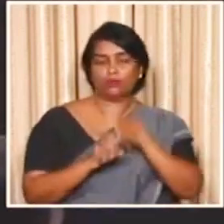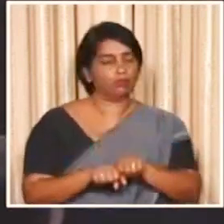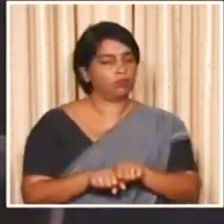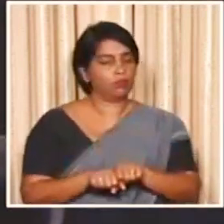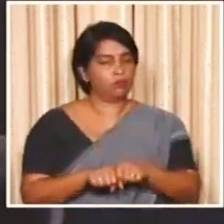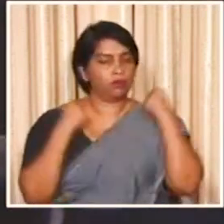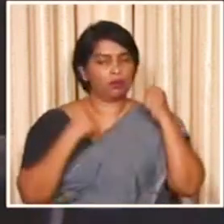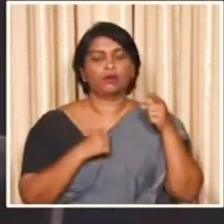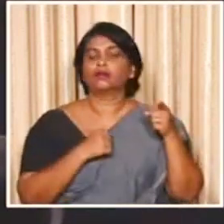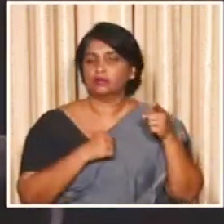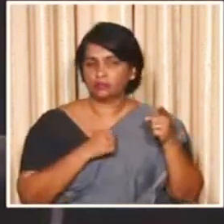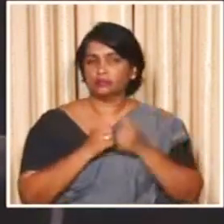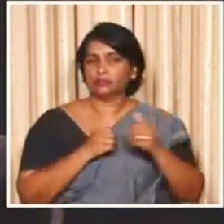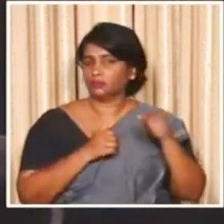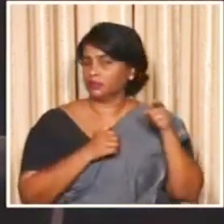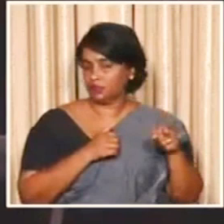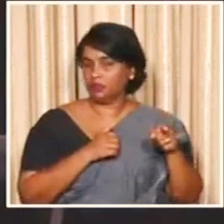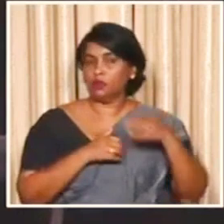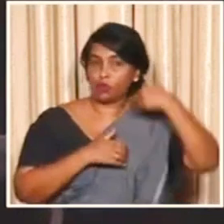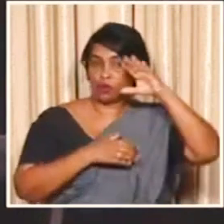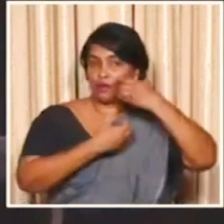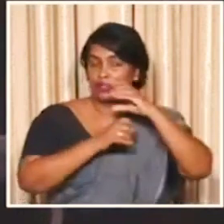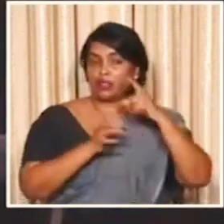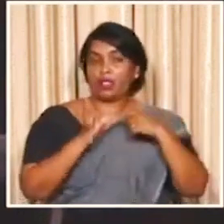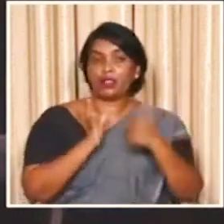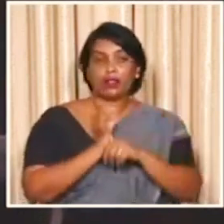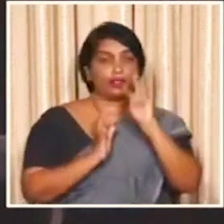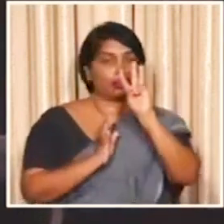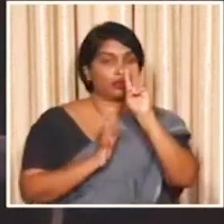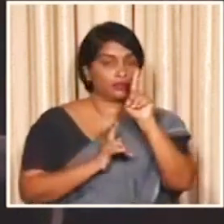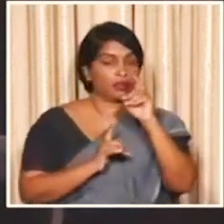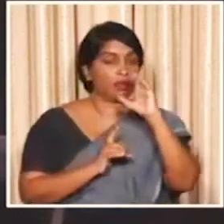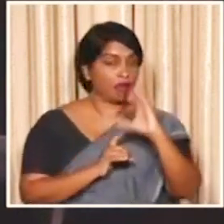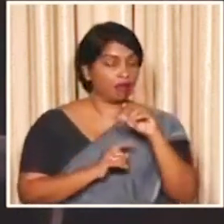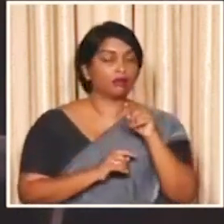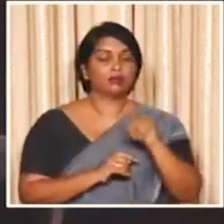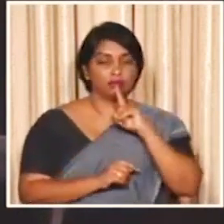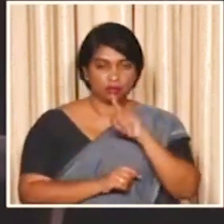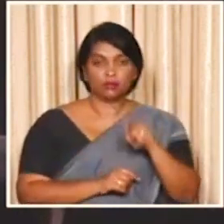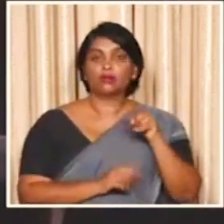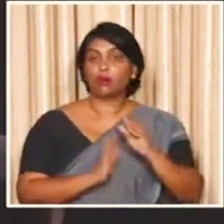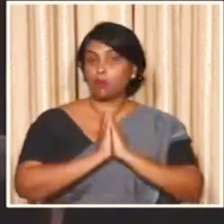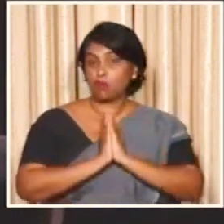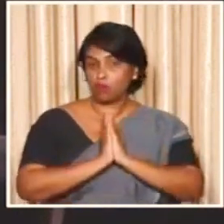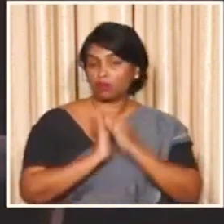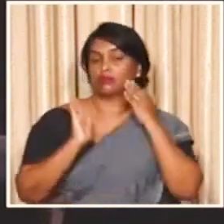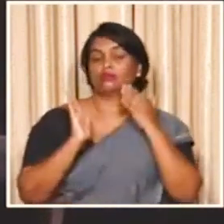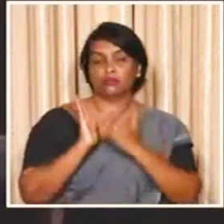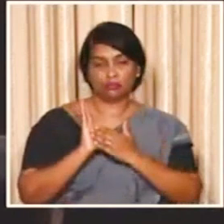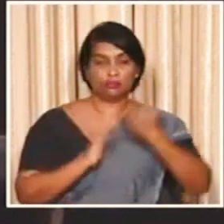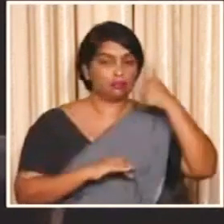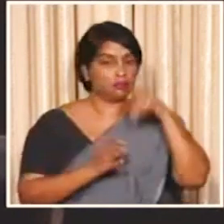අමුවේ උල්ලංඝනය කිරීමෙන් තමයි මේක කළේ. මොකද පුරාවිද්‍යා ආඥා පන්තියේ 31A වගන්තියේ තියෙනවා ඒක බෞද්ධ